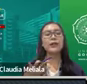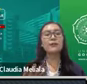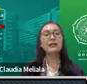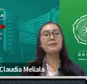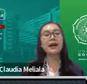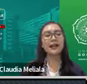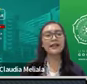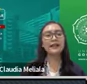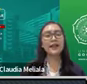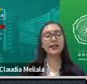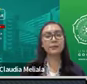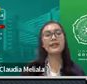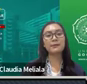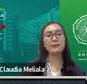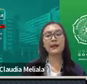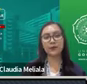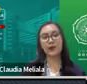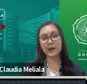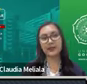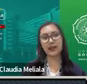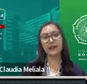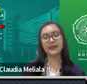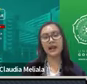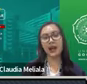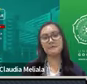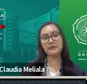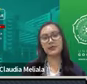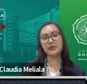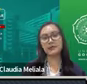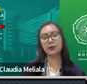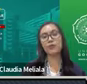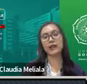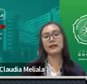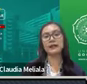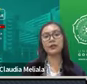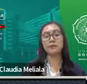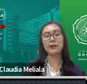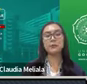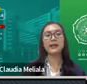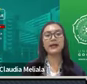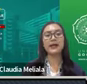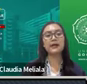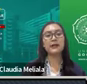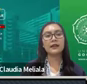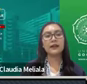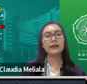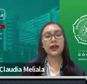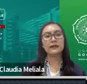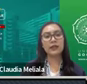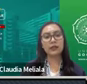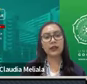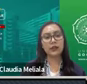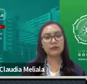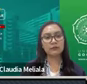proporsional tentunya mempertimbangkan salah satu prinsip yang paling fundamental di dalam perumusan norma-norma yang ada.